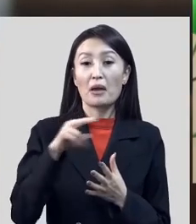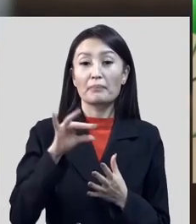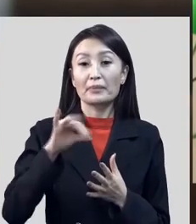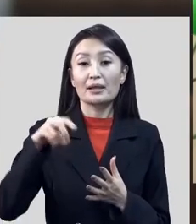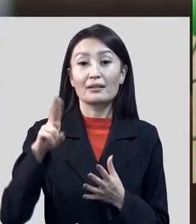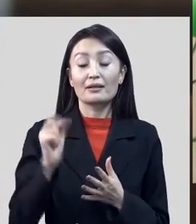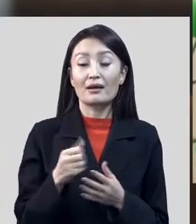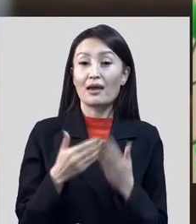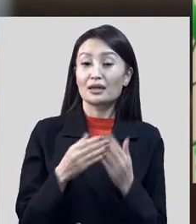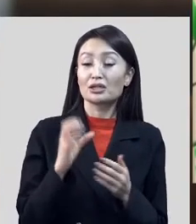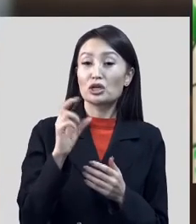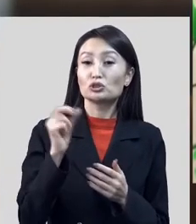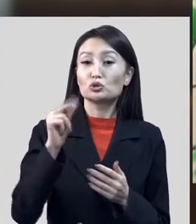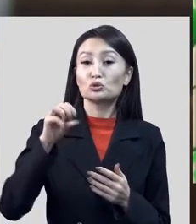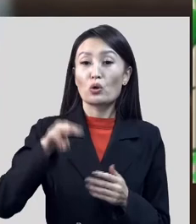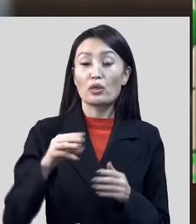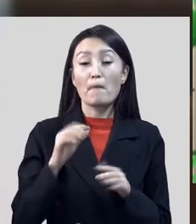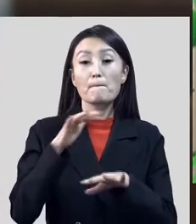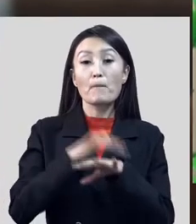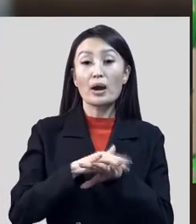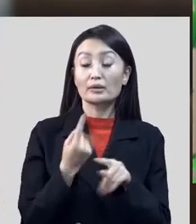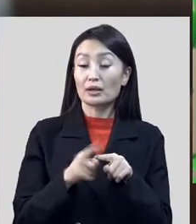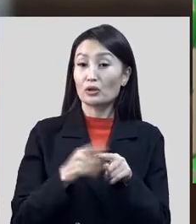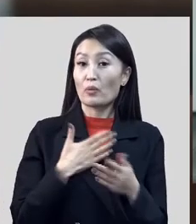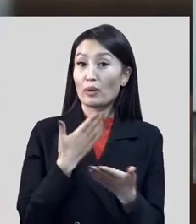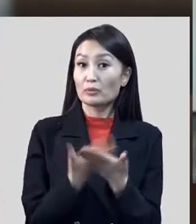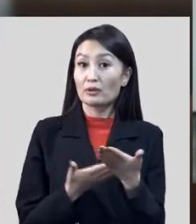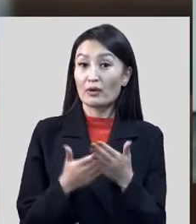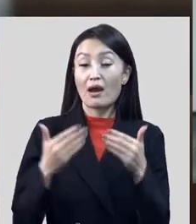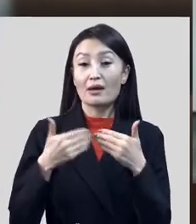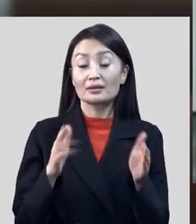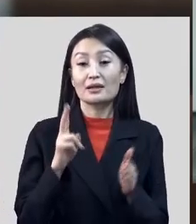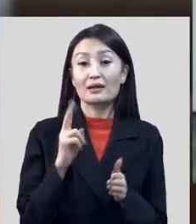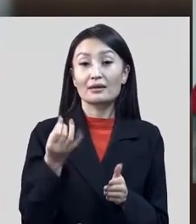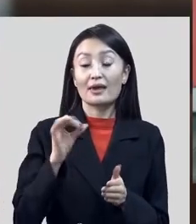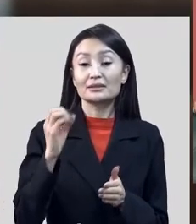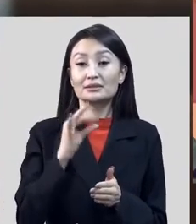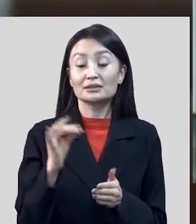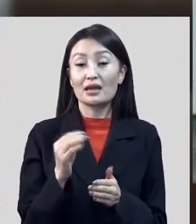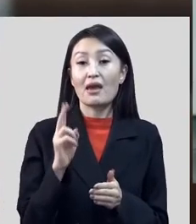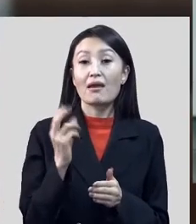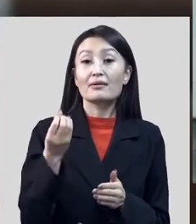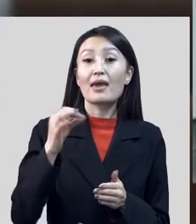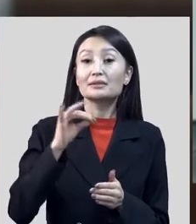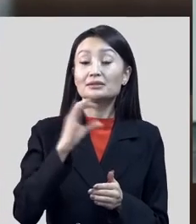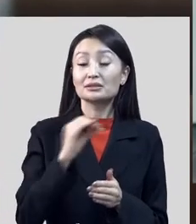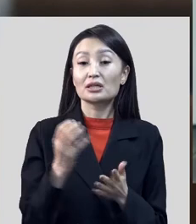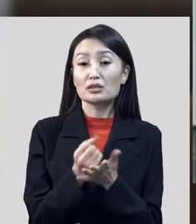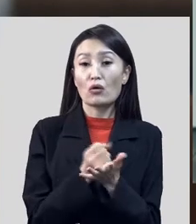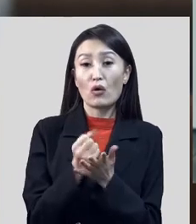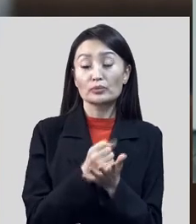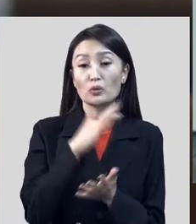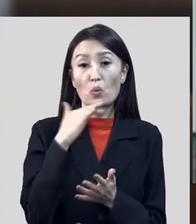специальный счет банки например такой который по моему совету открыл кейс а когда у кейси на счету накопится